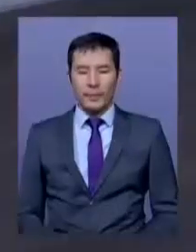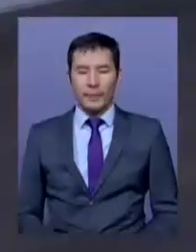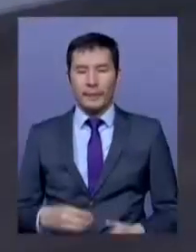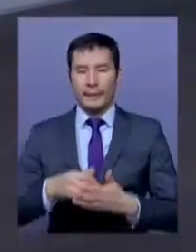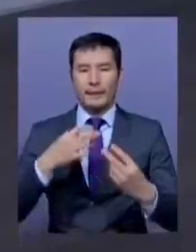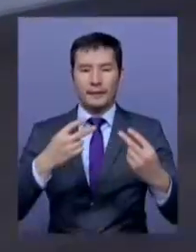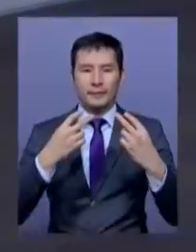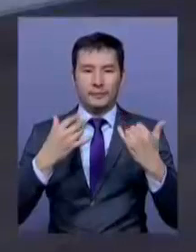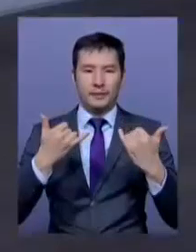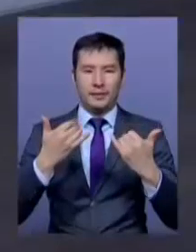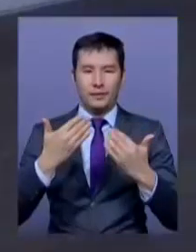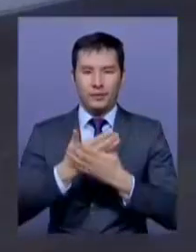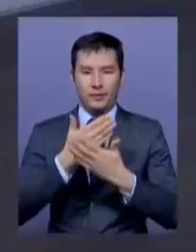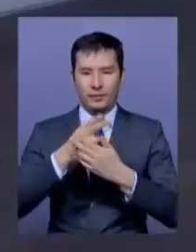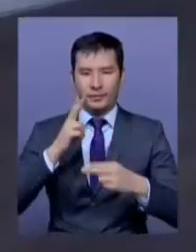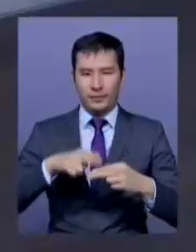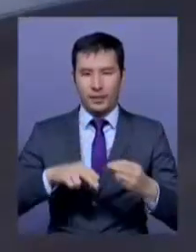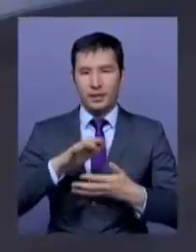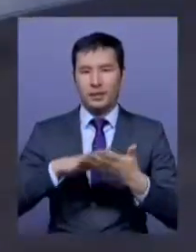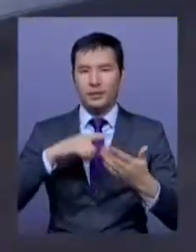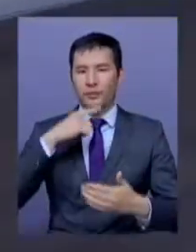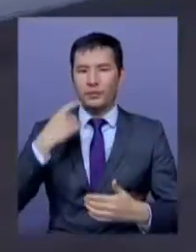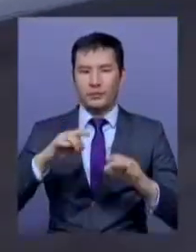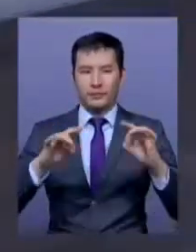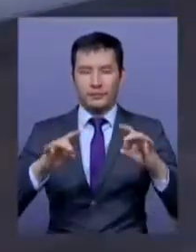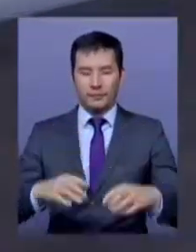Құрметті көрермендер, бүгінге келіп түскен ақпараттар легі осымен